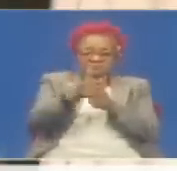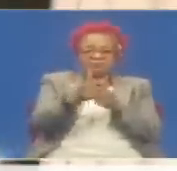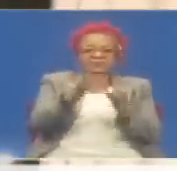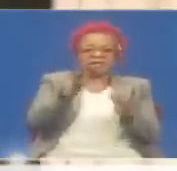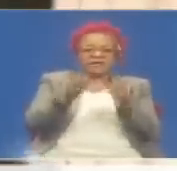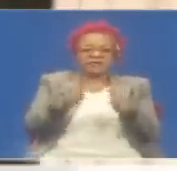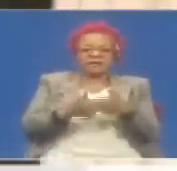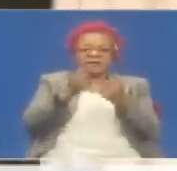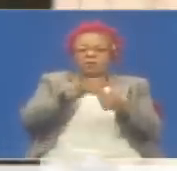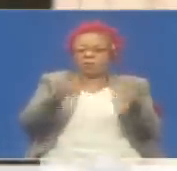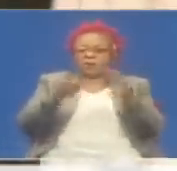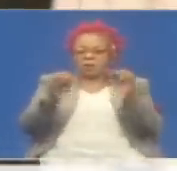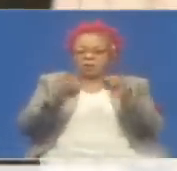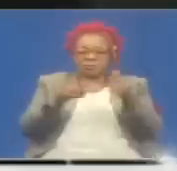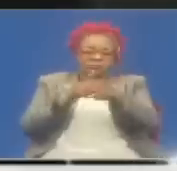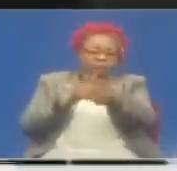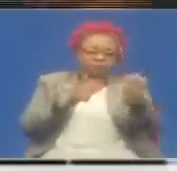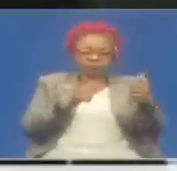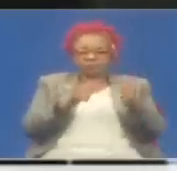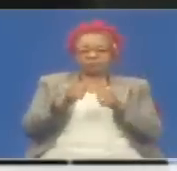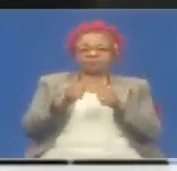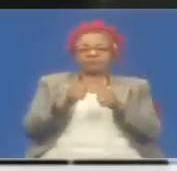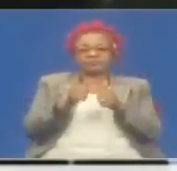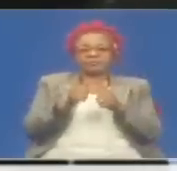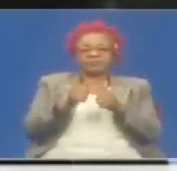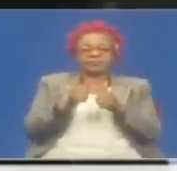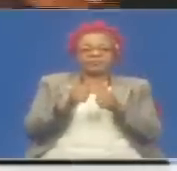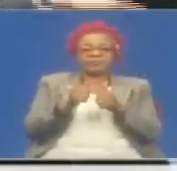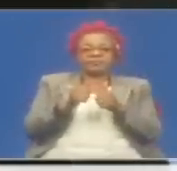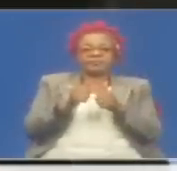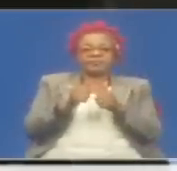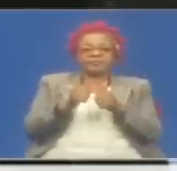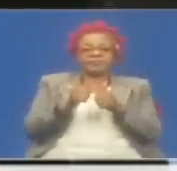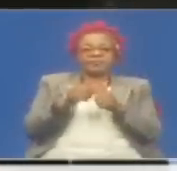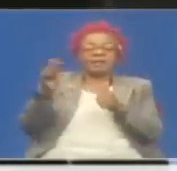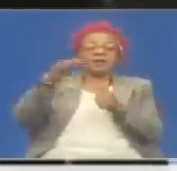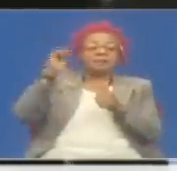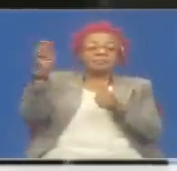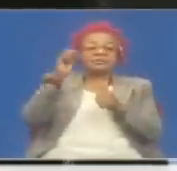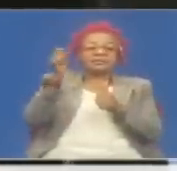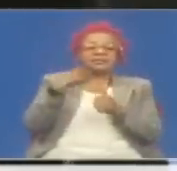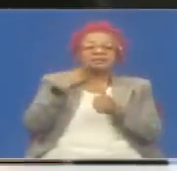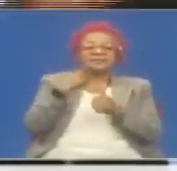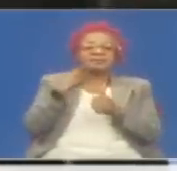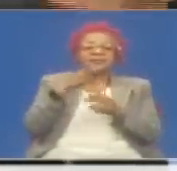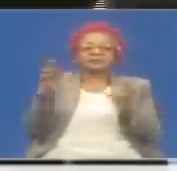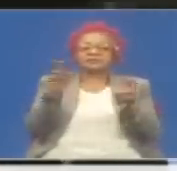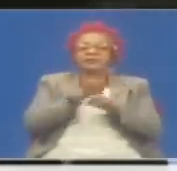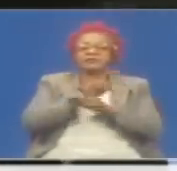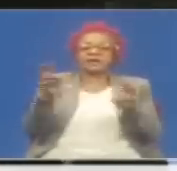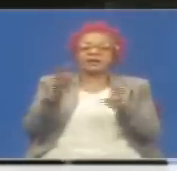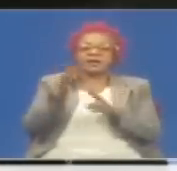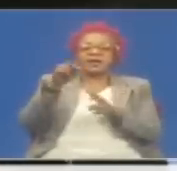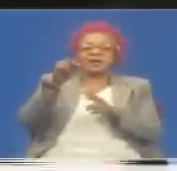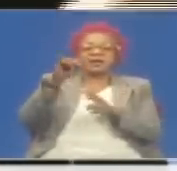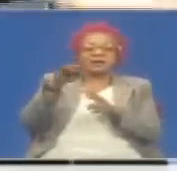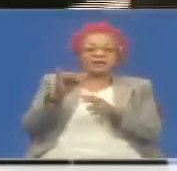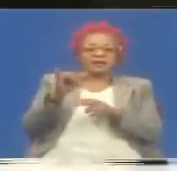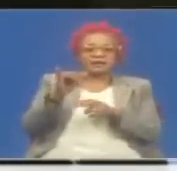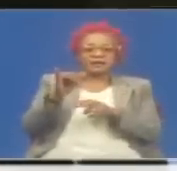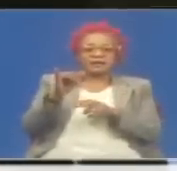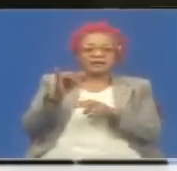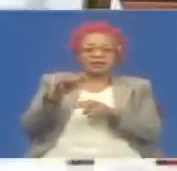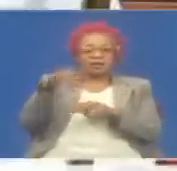na kutoa na kurudisha nyuma ufanye nini? President akiitana anaanzia Ndindi Nyoro. Tukitafutanga network ya huko tunatafuta Ndindi Nyoro. Mnafikiria